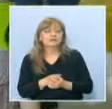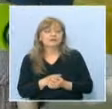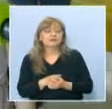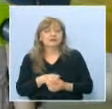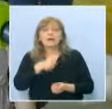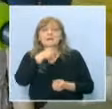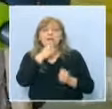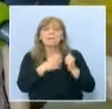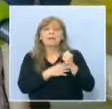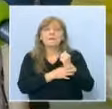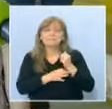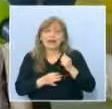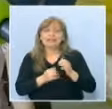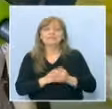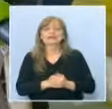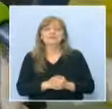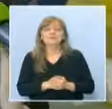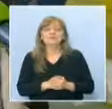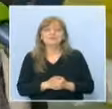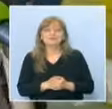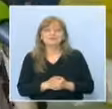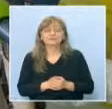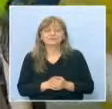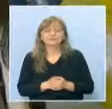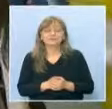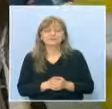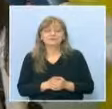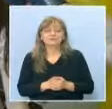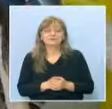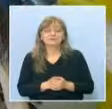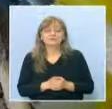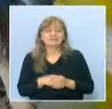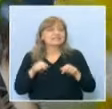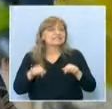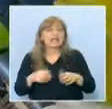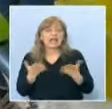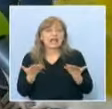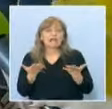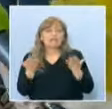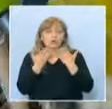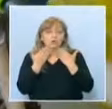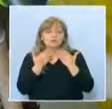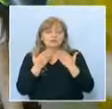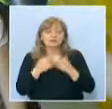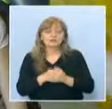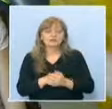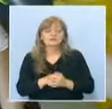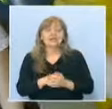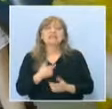Баба Марта взима. Не баба Марта. А сега за кого учим?